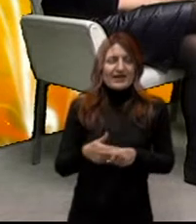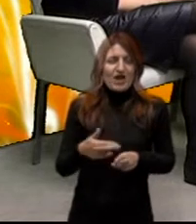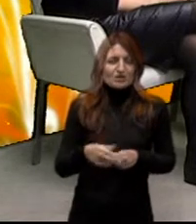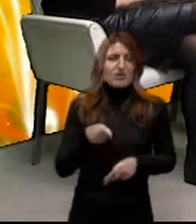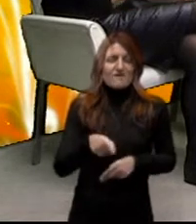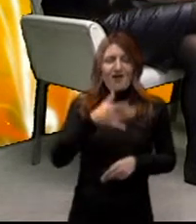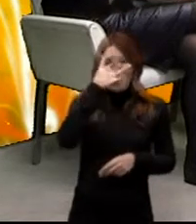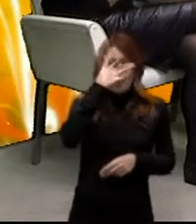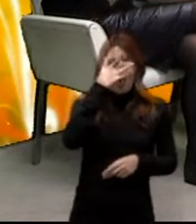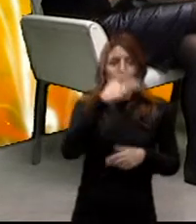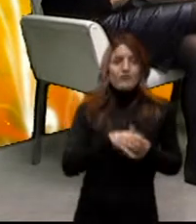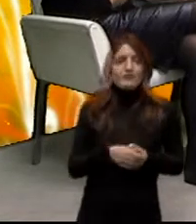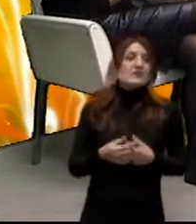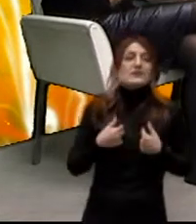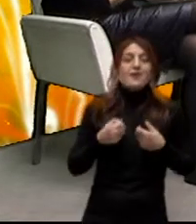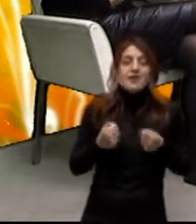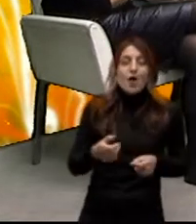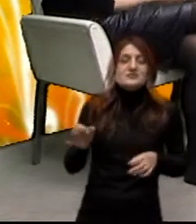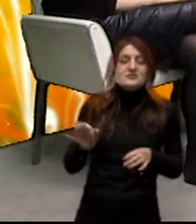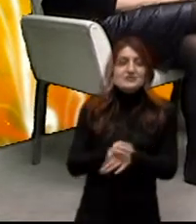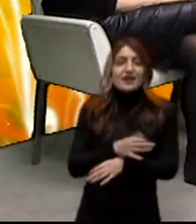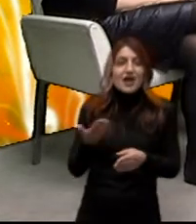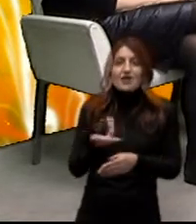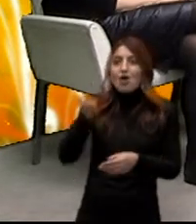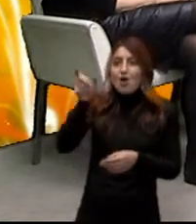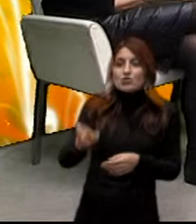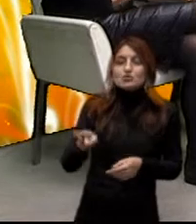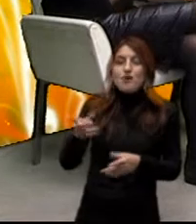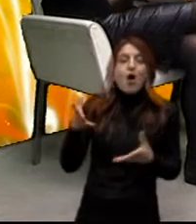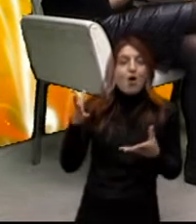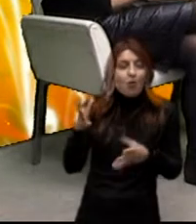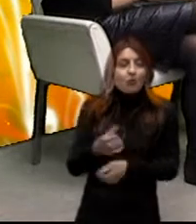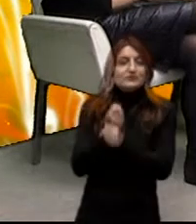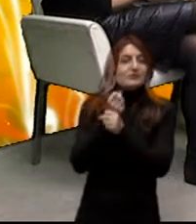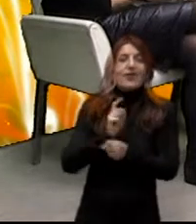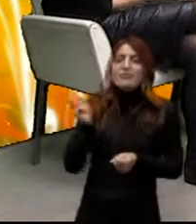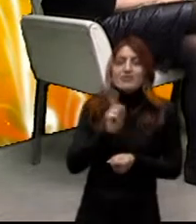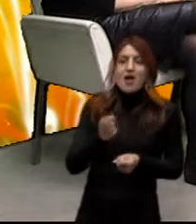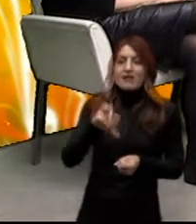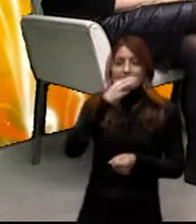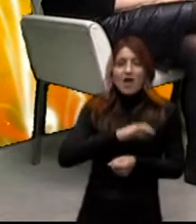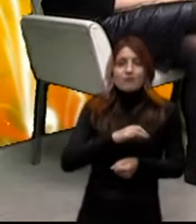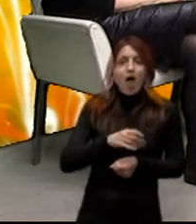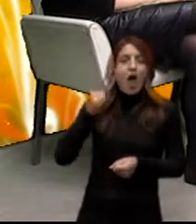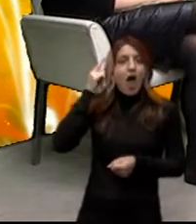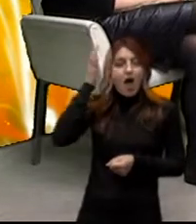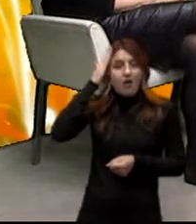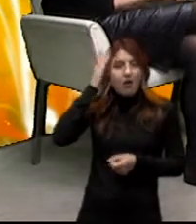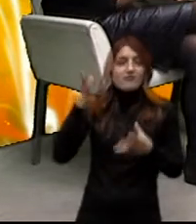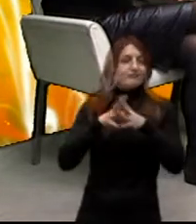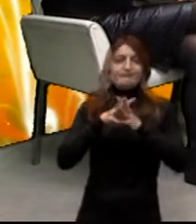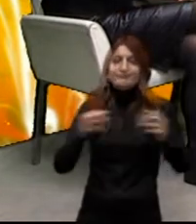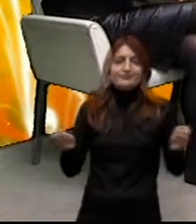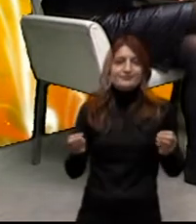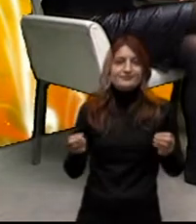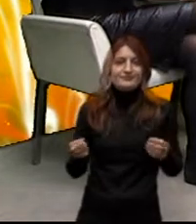tenzijske glavobolje. Onda sam ja jako sretna kad osoba uspije da ne popije tabletu, a da ta glavobolja prestane. Znači, ili